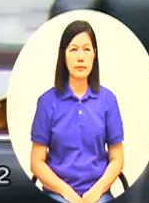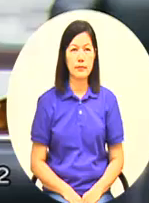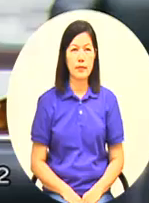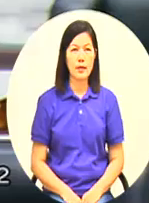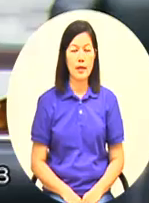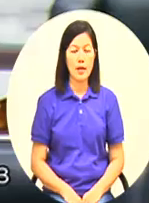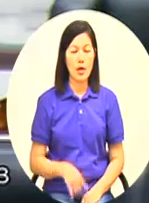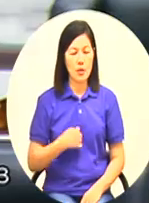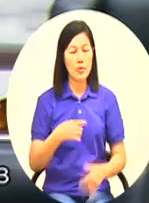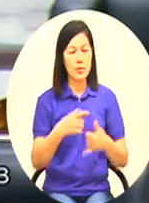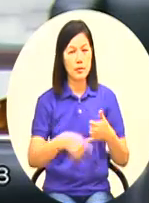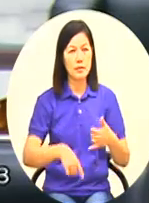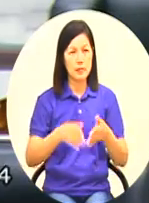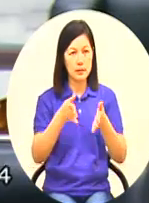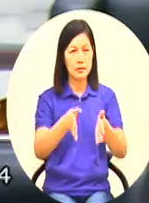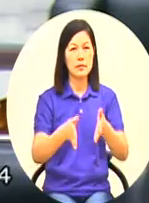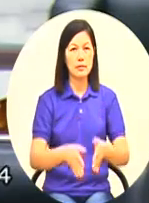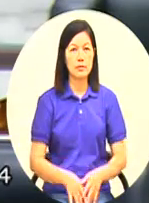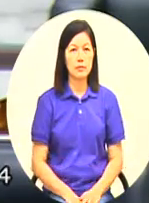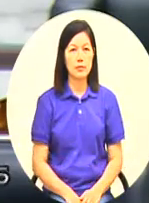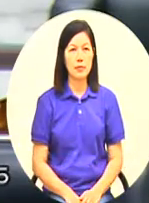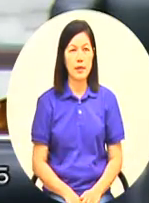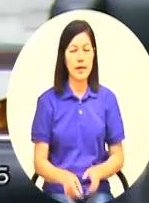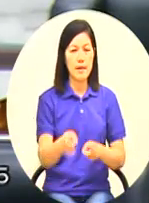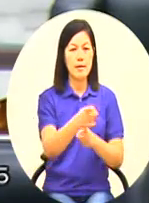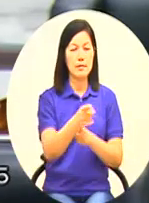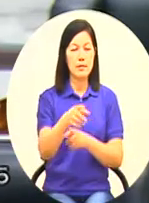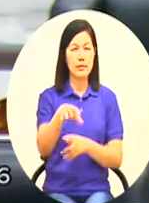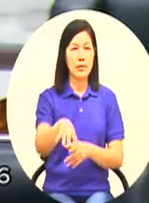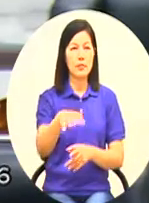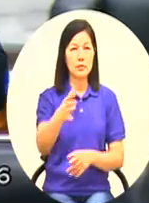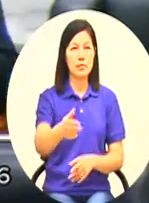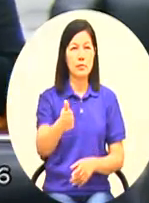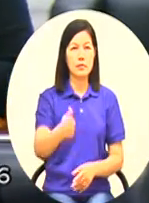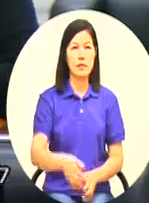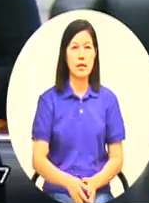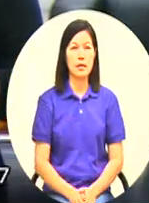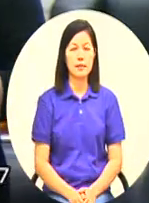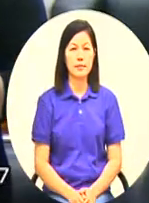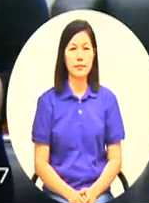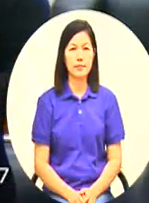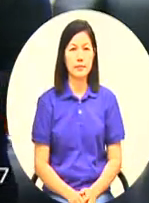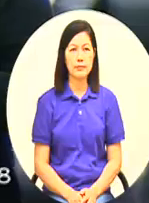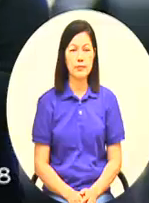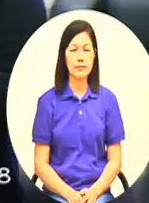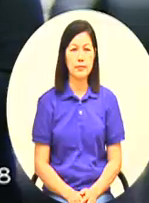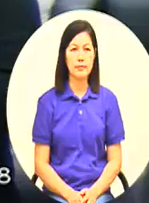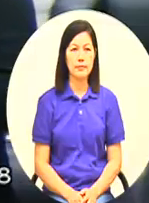外本席在针对我们消防局消防局这里